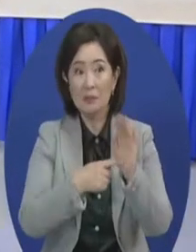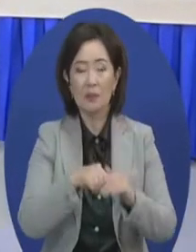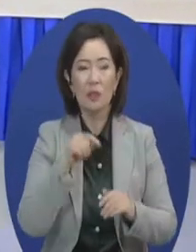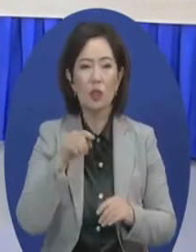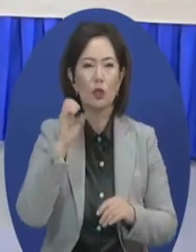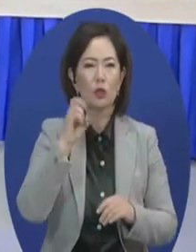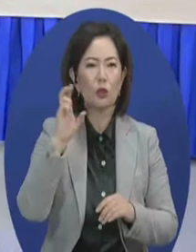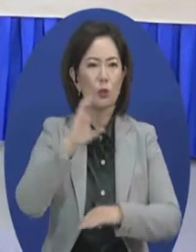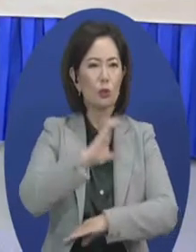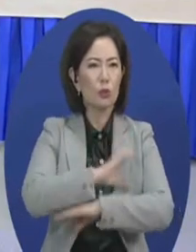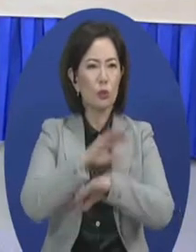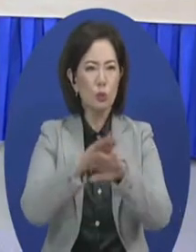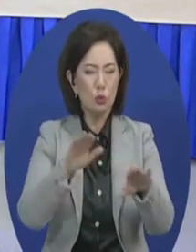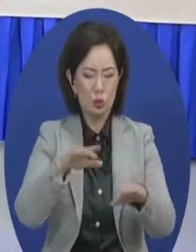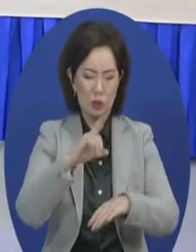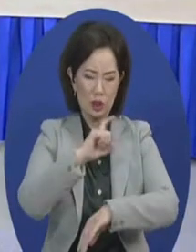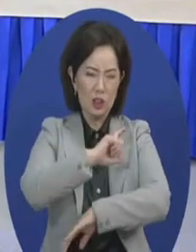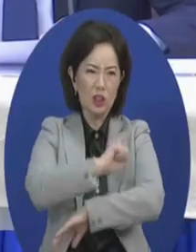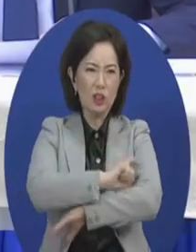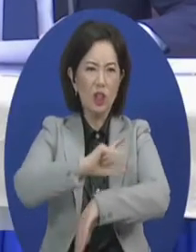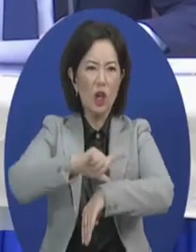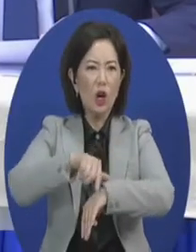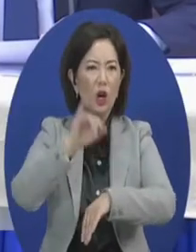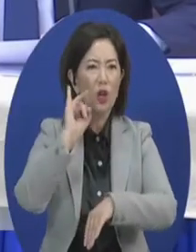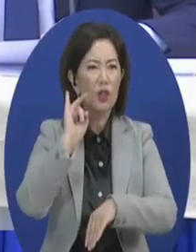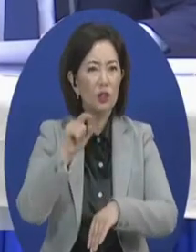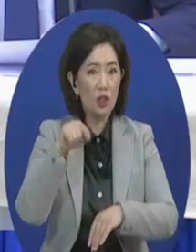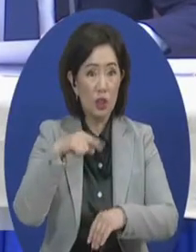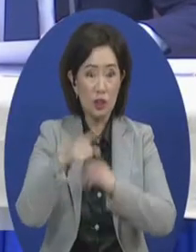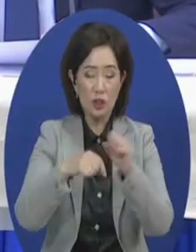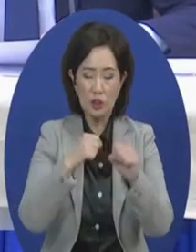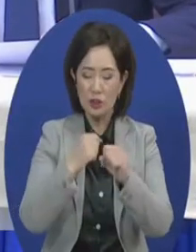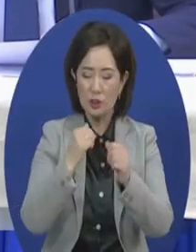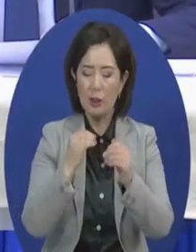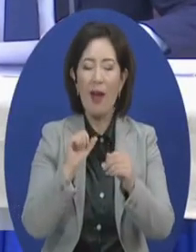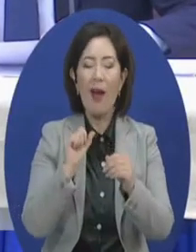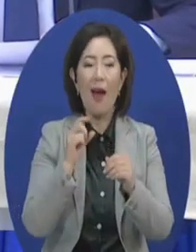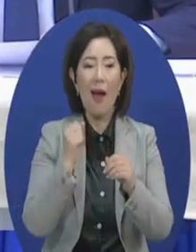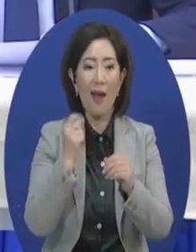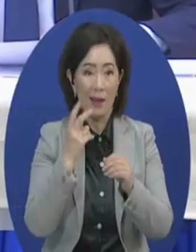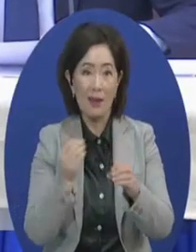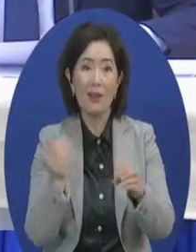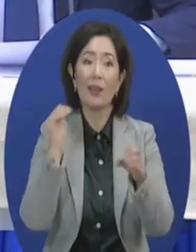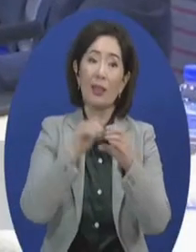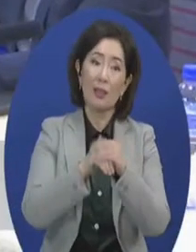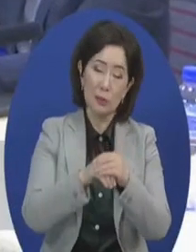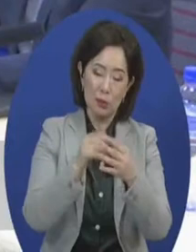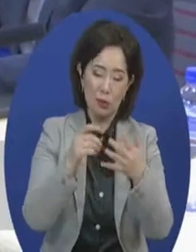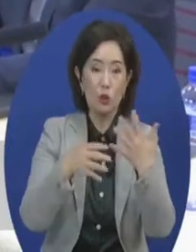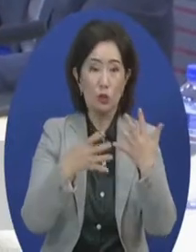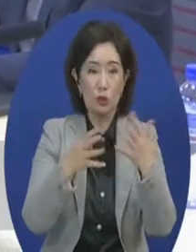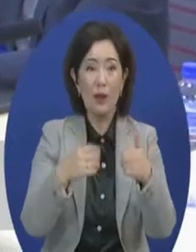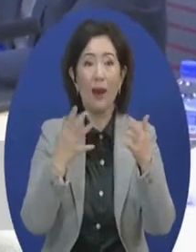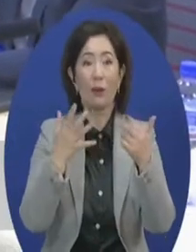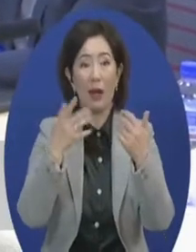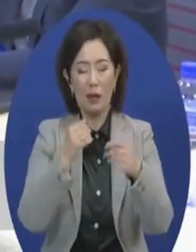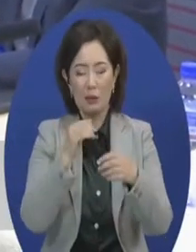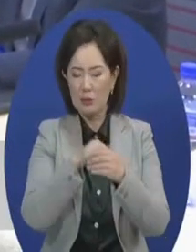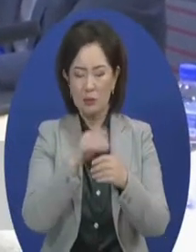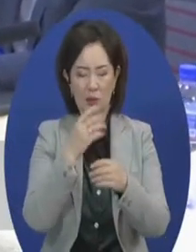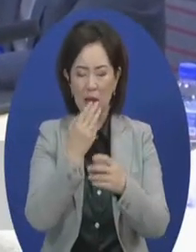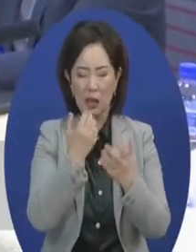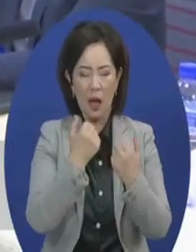Ерхий боловсролын сургуулийн сурагчдын хичээлийн хоцрогдол их байгаа учраас энэ жил анги дэвшүүлэх болон улсын шалгалт авахгүй байх шийдвэрийг салбарын яамнаас